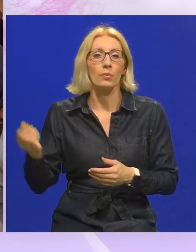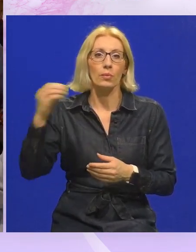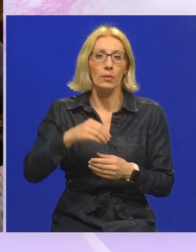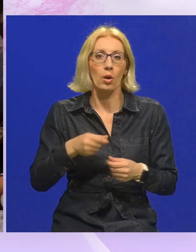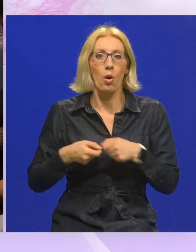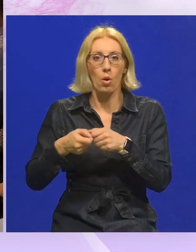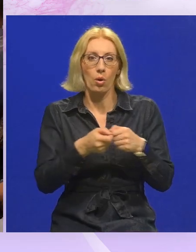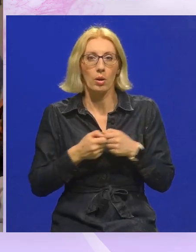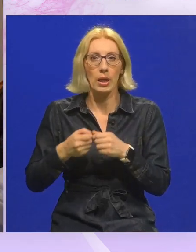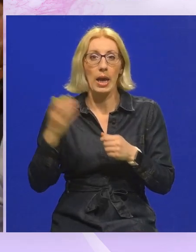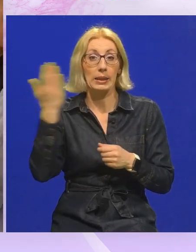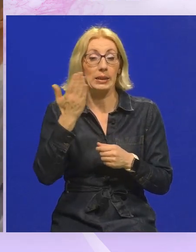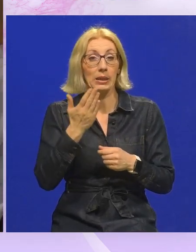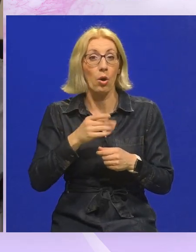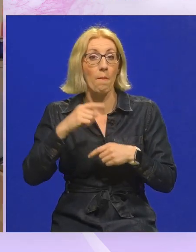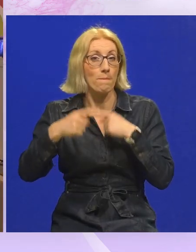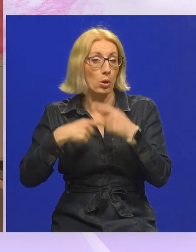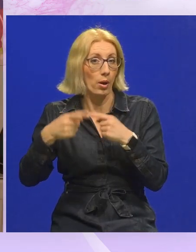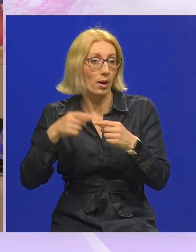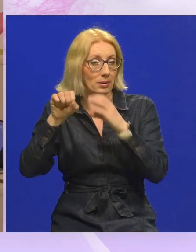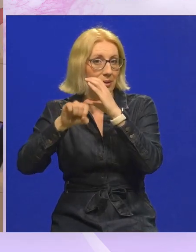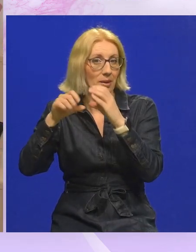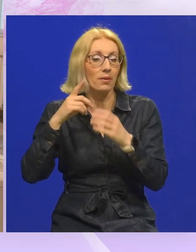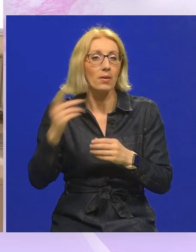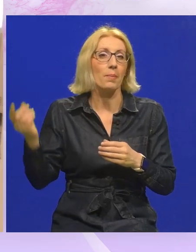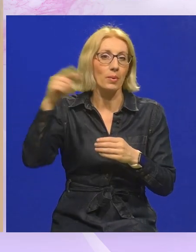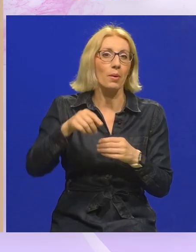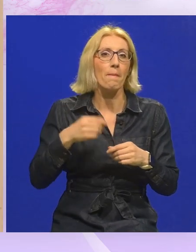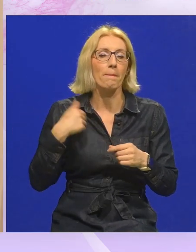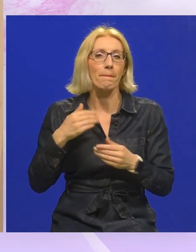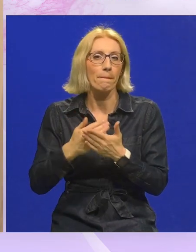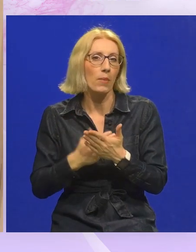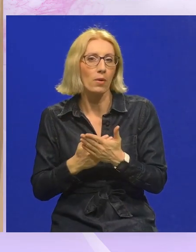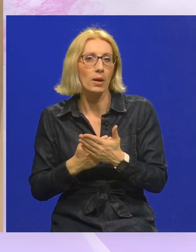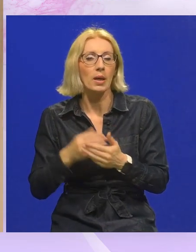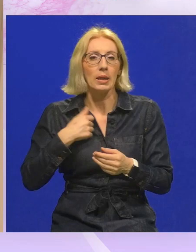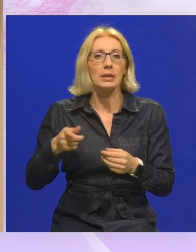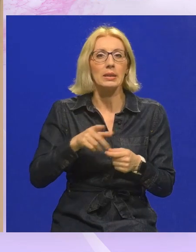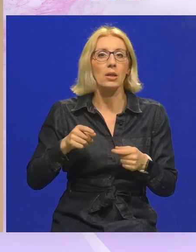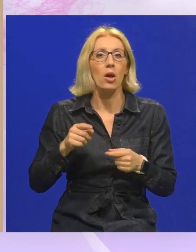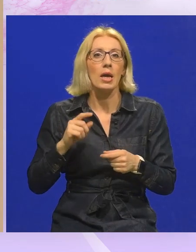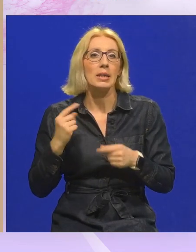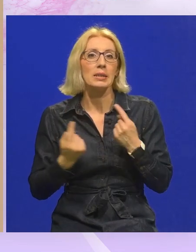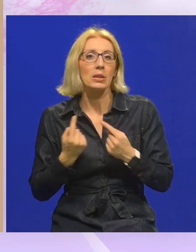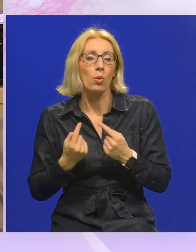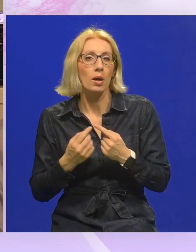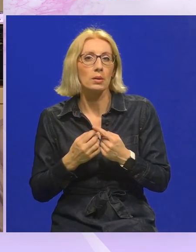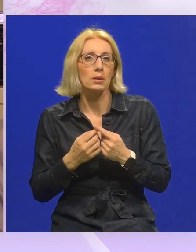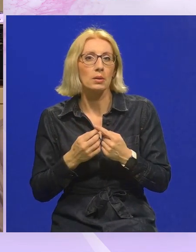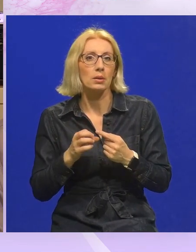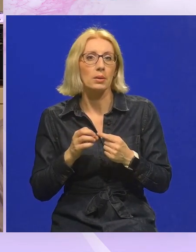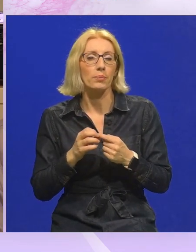organizacijom senzornih kinoprojekcija upravo u tim lokacijama gdje smo istraživanje i provodili, pa imamo situaciju dakle da negdje 30%